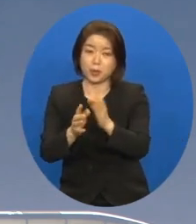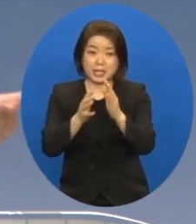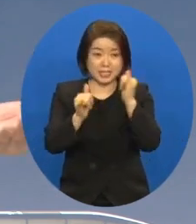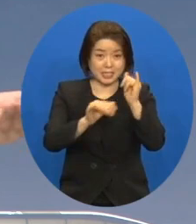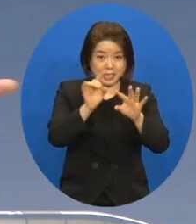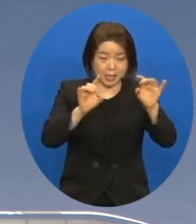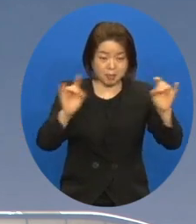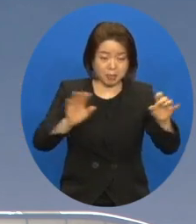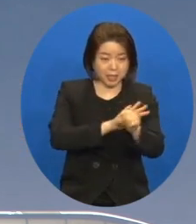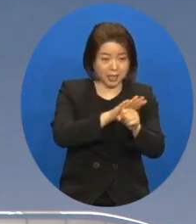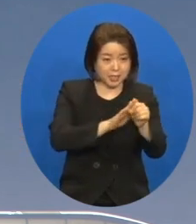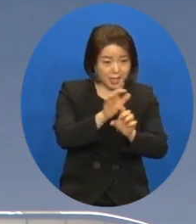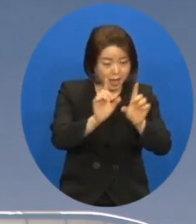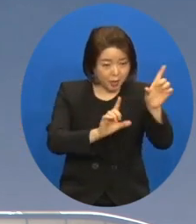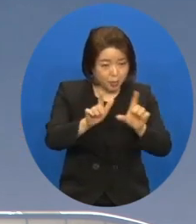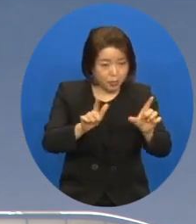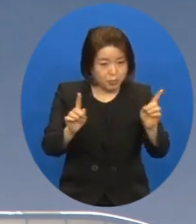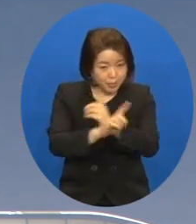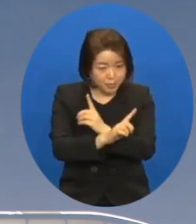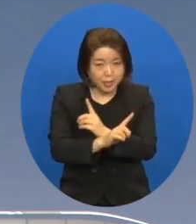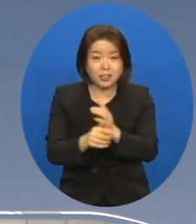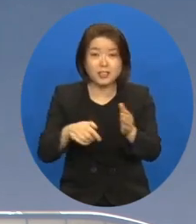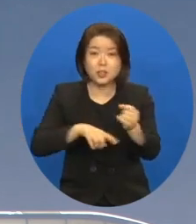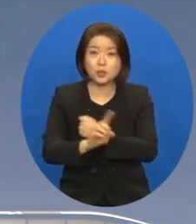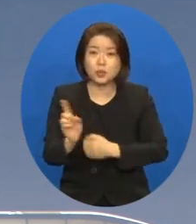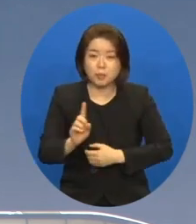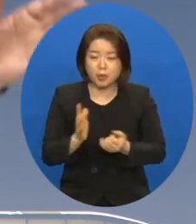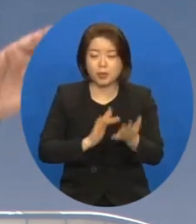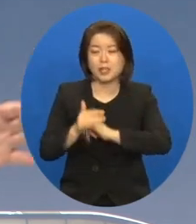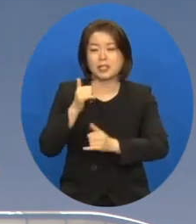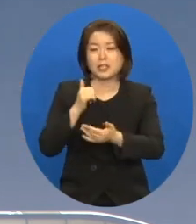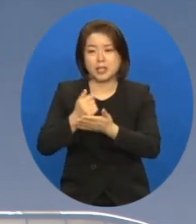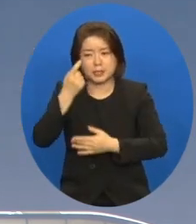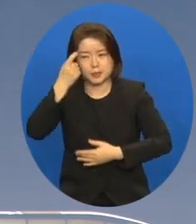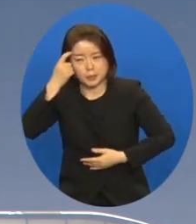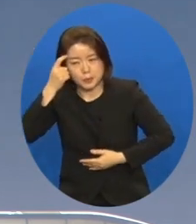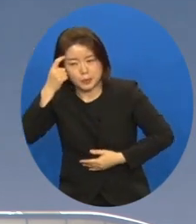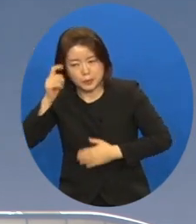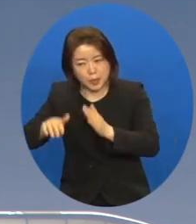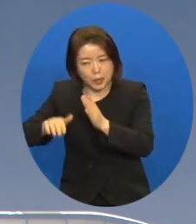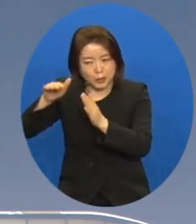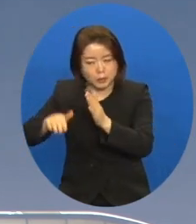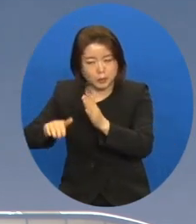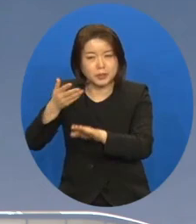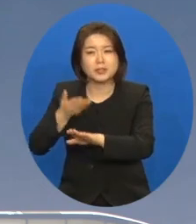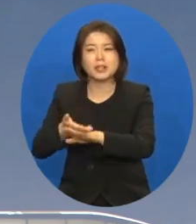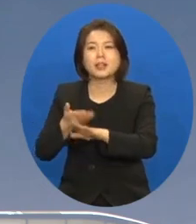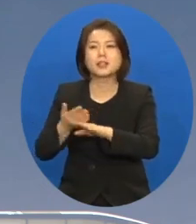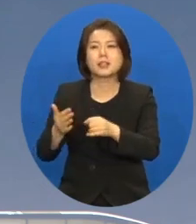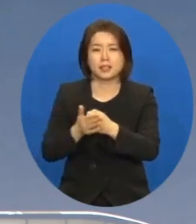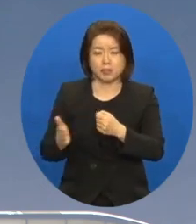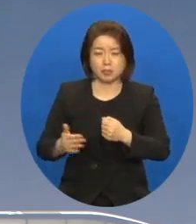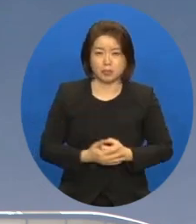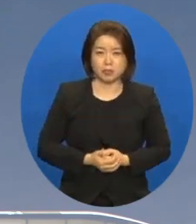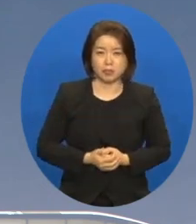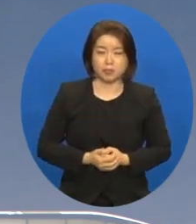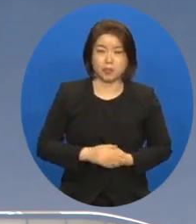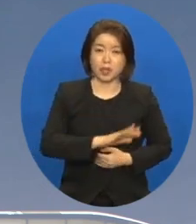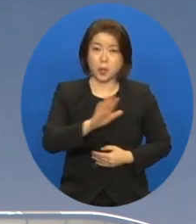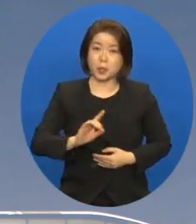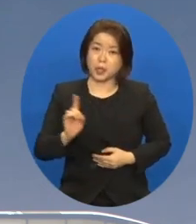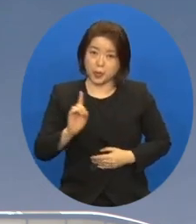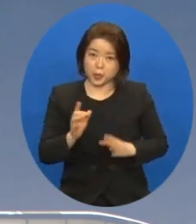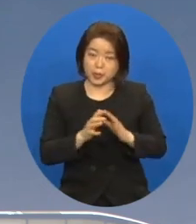사람마다 사랑하는 게 달라지는 이유는 예수님을 의식하는 게 달라지기 때문에 그렇습니다. 우리는 어떤